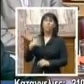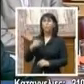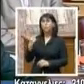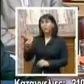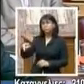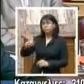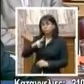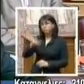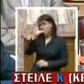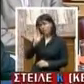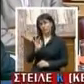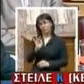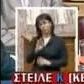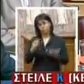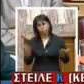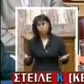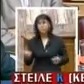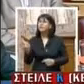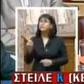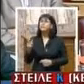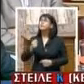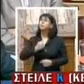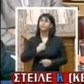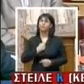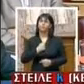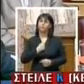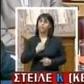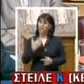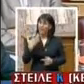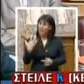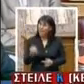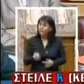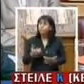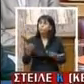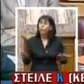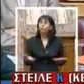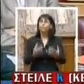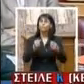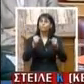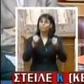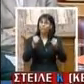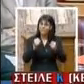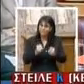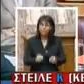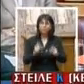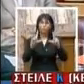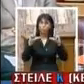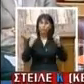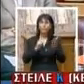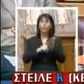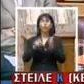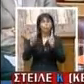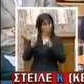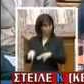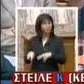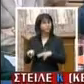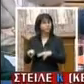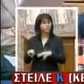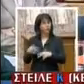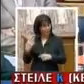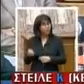απάντηση. Θεωρείτε ότι έχετε έστω και τη στοιχειώδη δημοκρατική νομιμοποίηση?